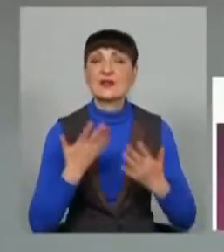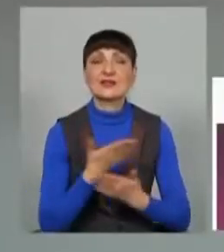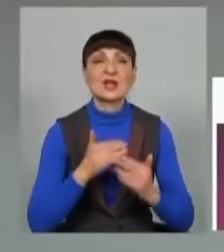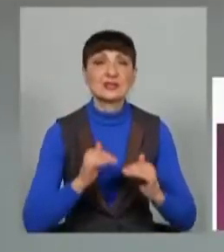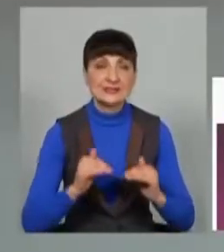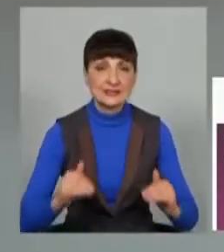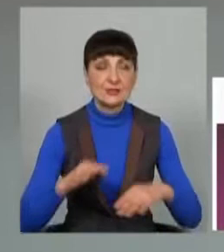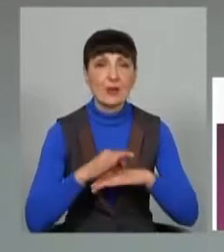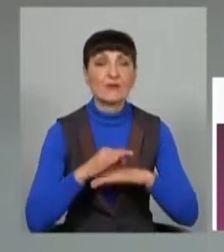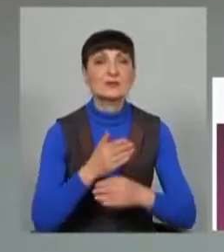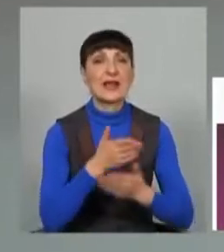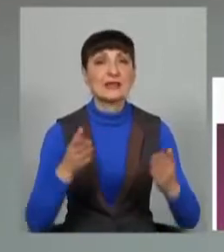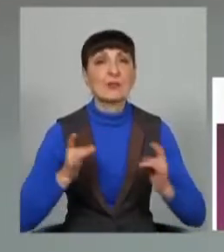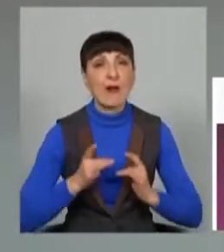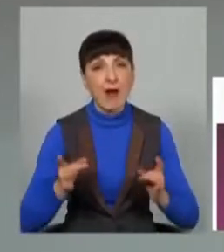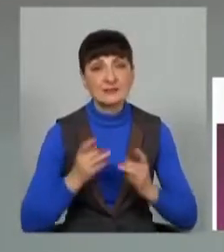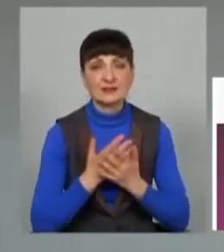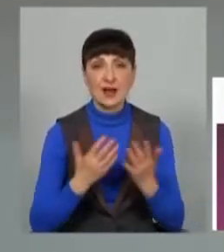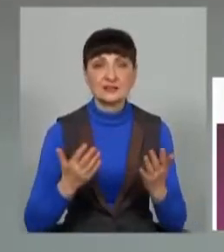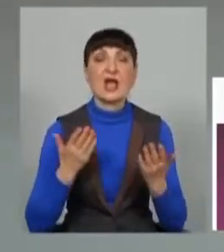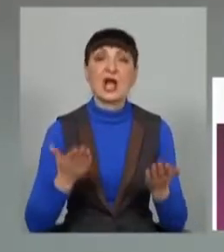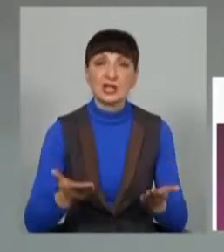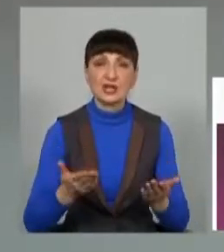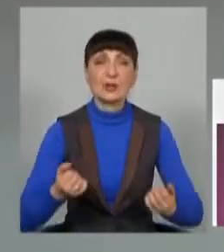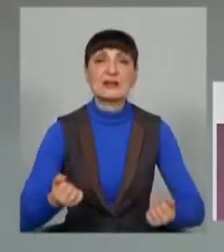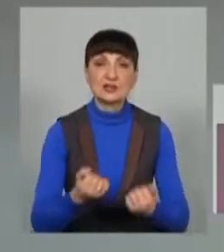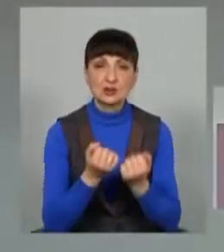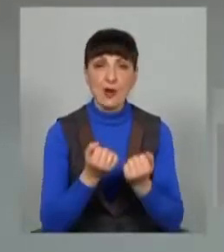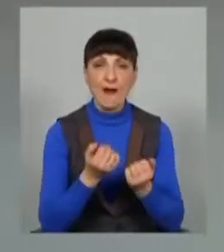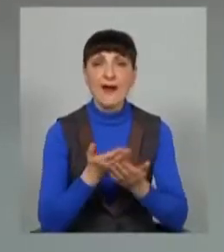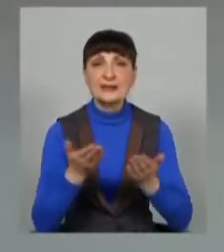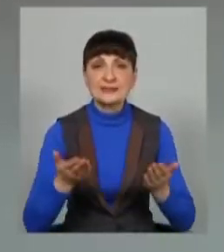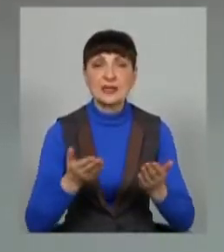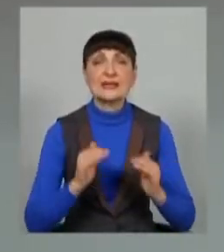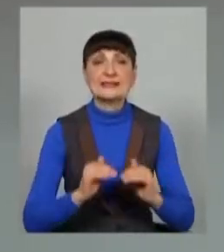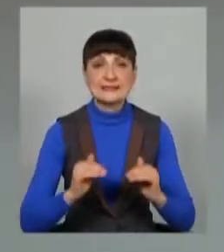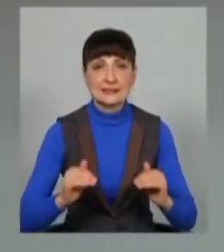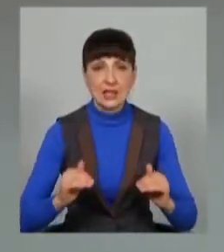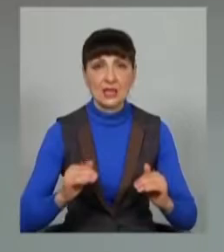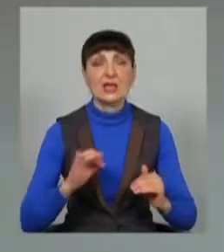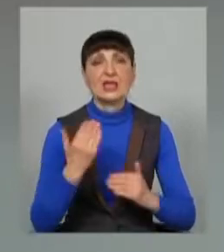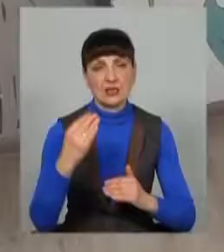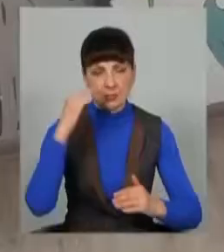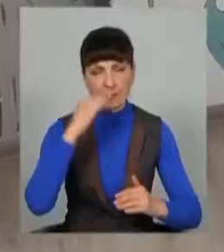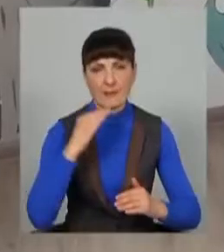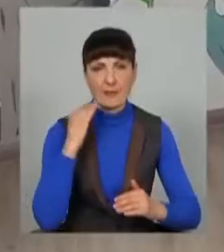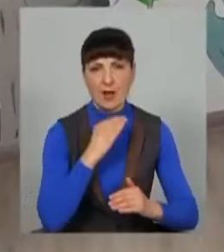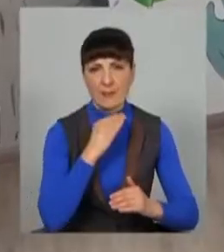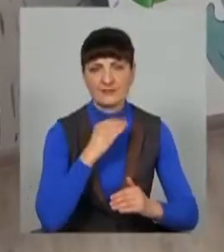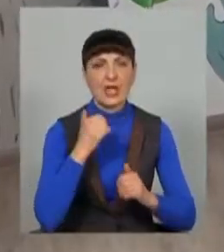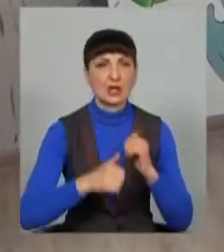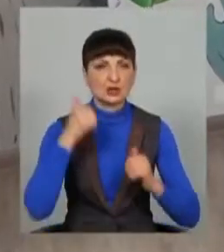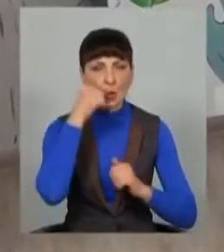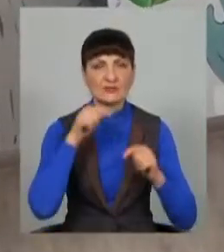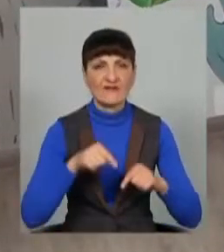детишек, проводим для них праздники. И, конечно, поддержать самих детишек и, конечно, их родителей. Ежегодно